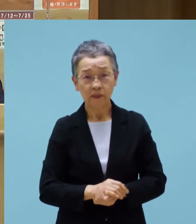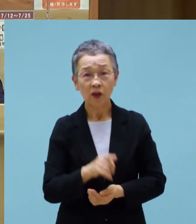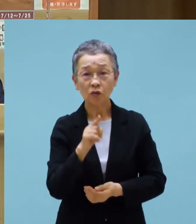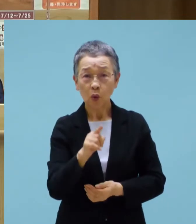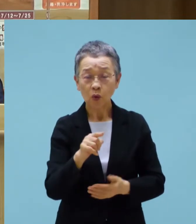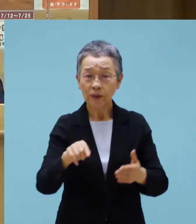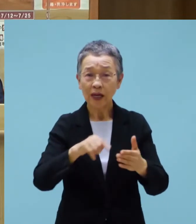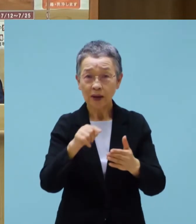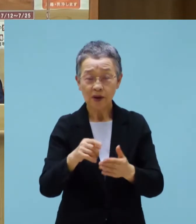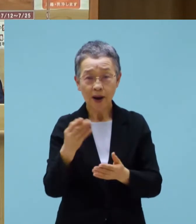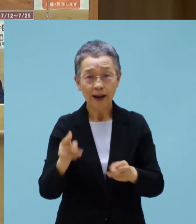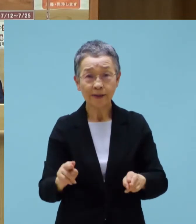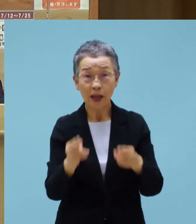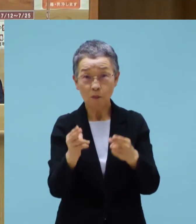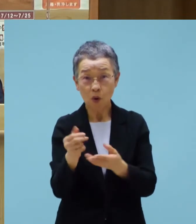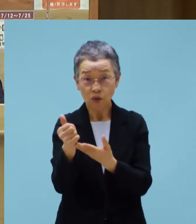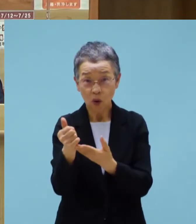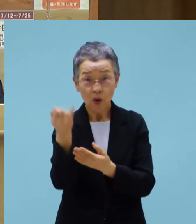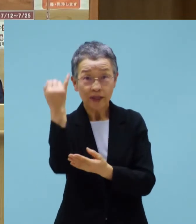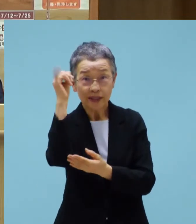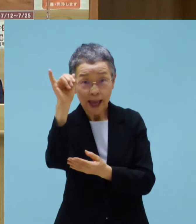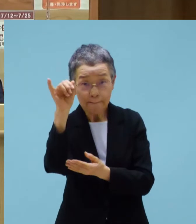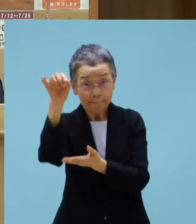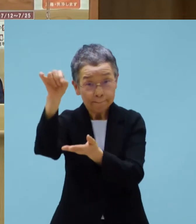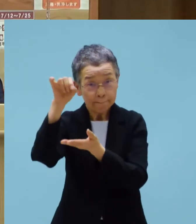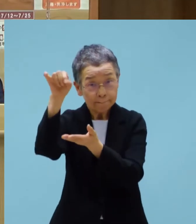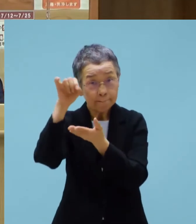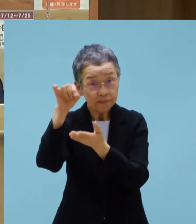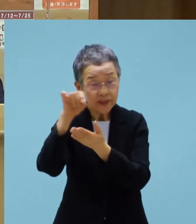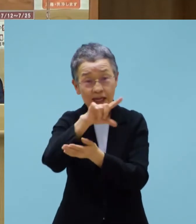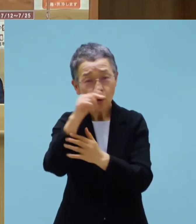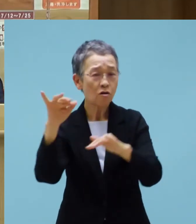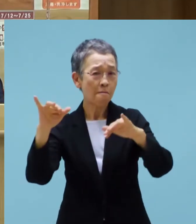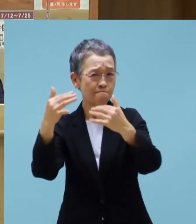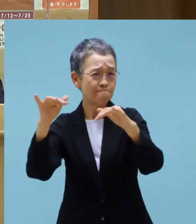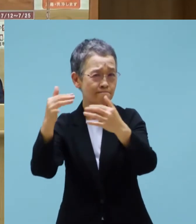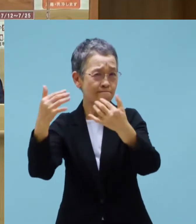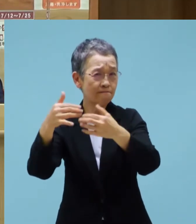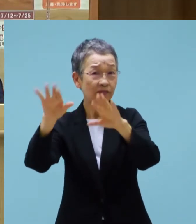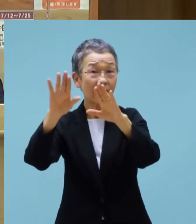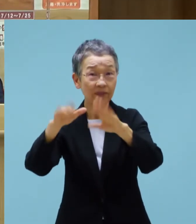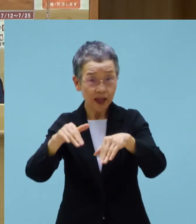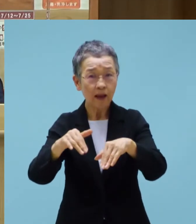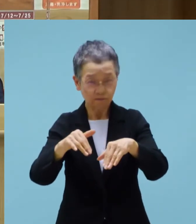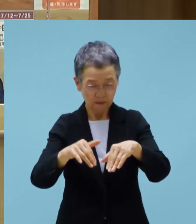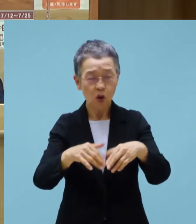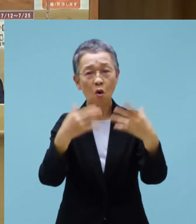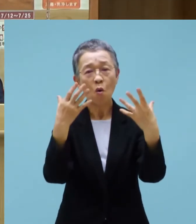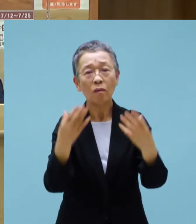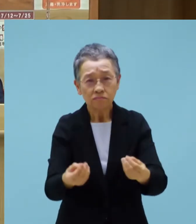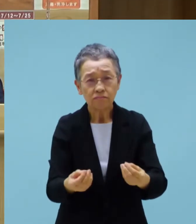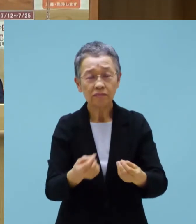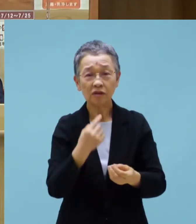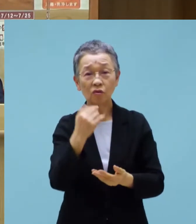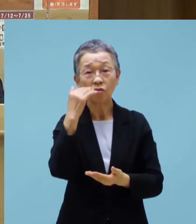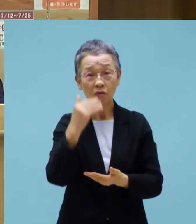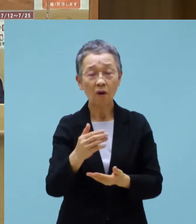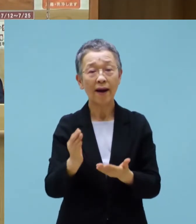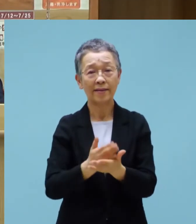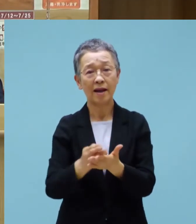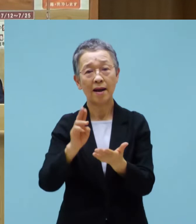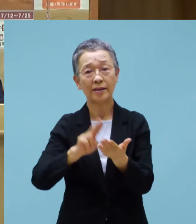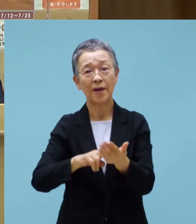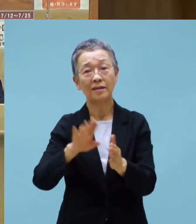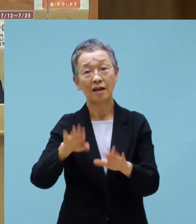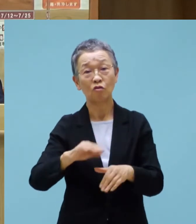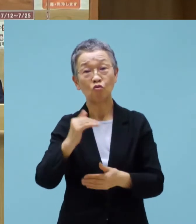まえた中でですね、さまざまな議論が行われた中で、解除という判断が行われたというふうに考えています。当